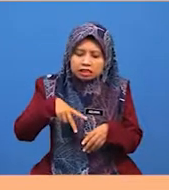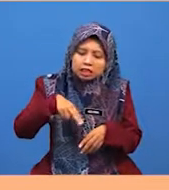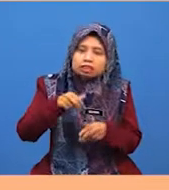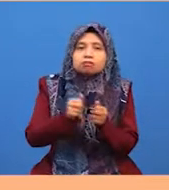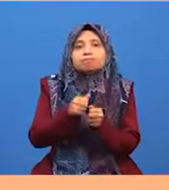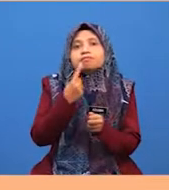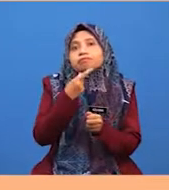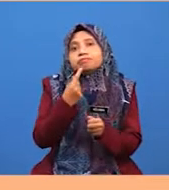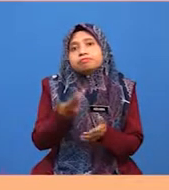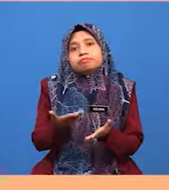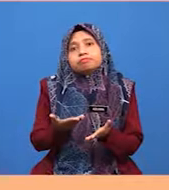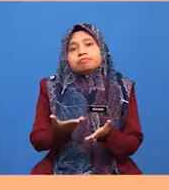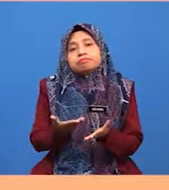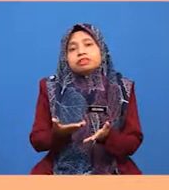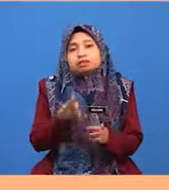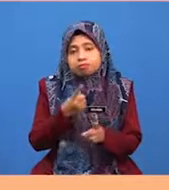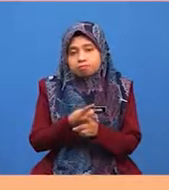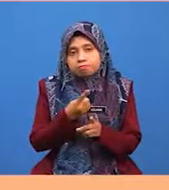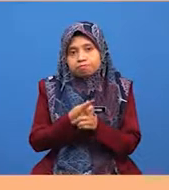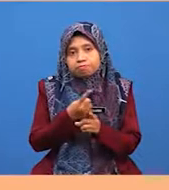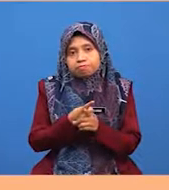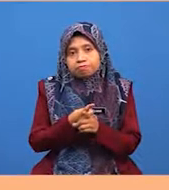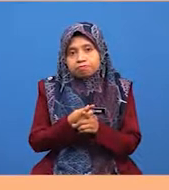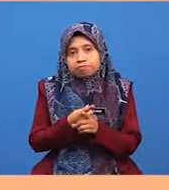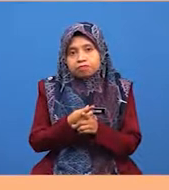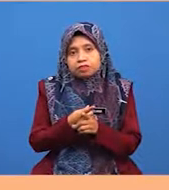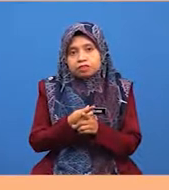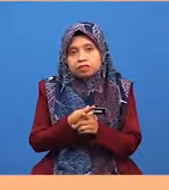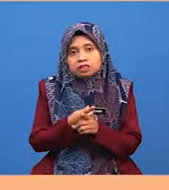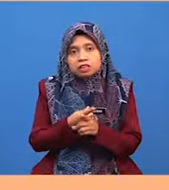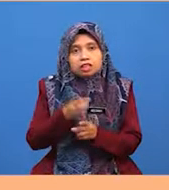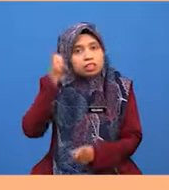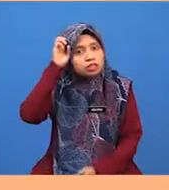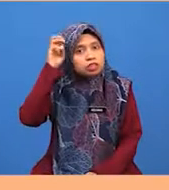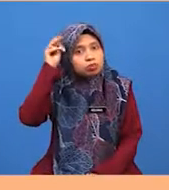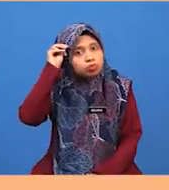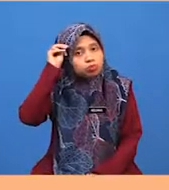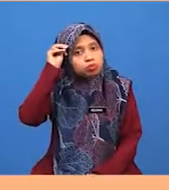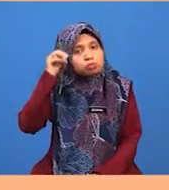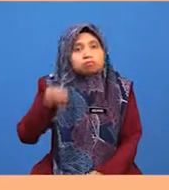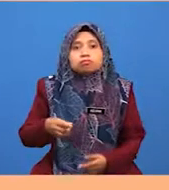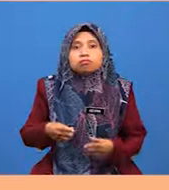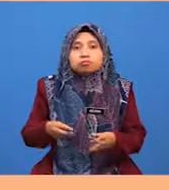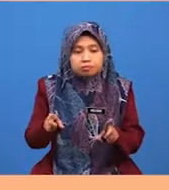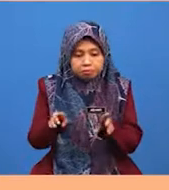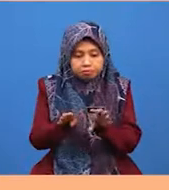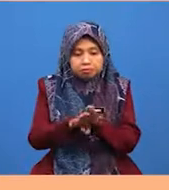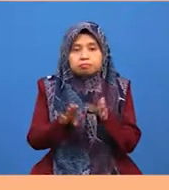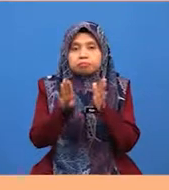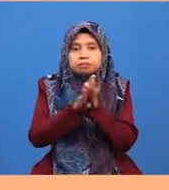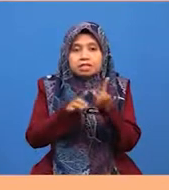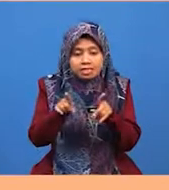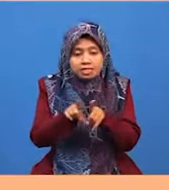Ya, memang betul jawapan kamu semua. Encik Mutu bersama isteri